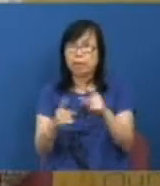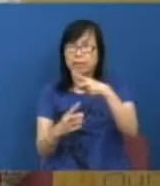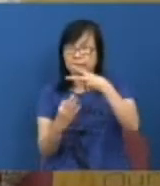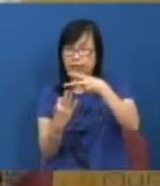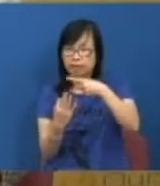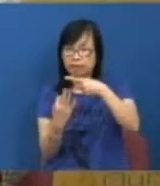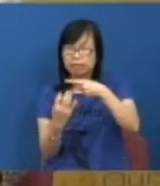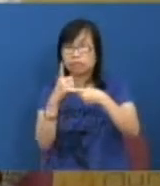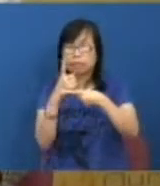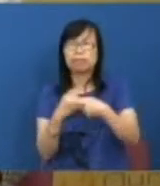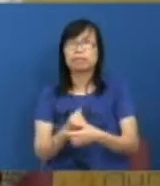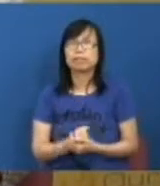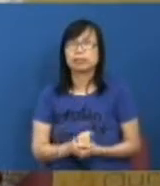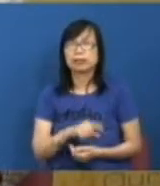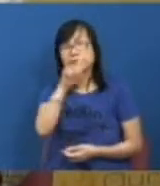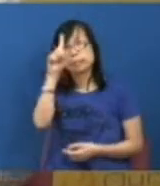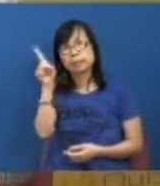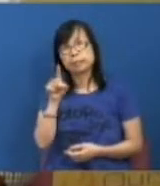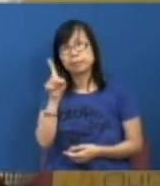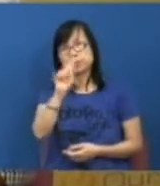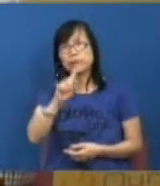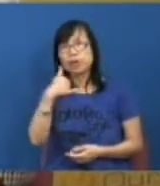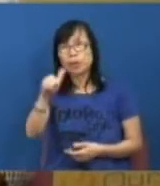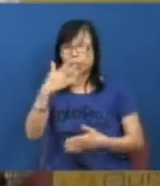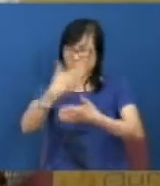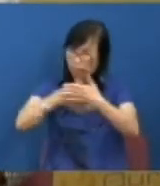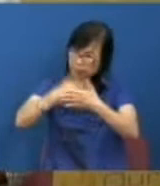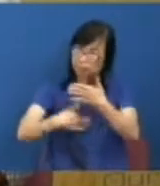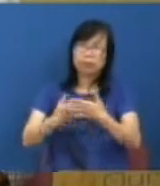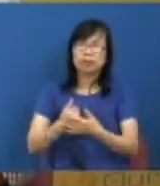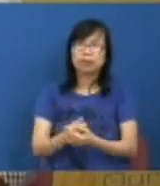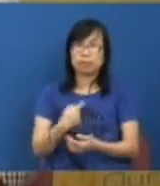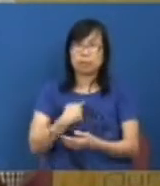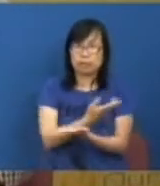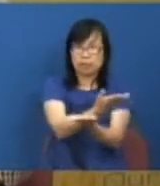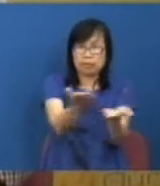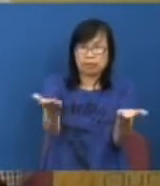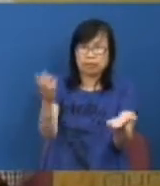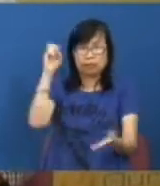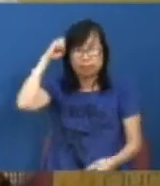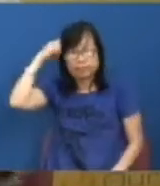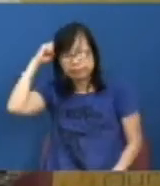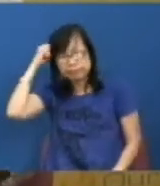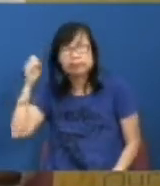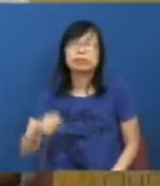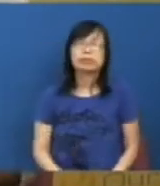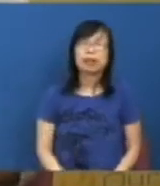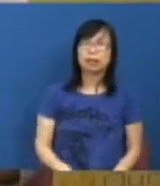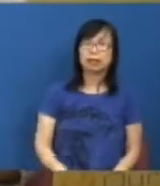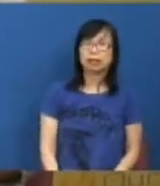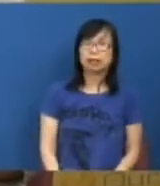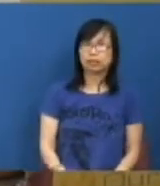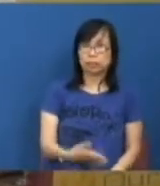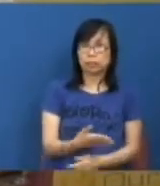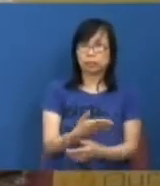其實你話點樣去全面減少？其實都要大家好傷腦筋，咁而家整體咧，